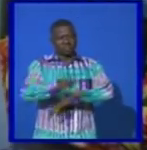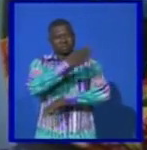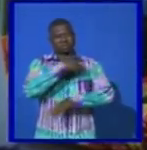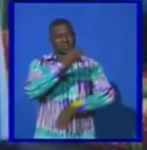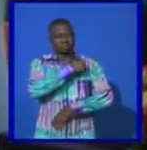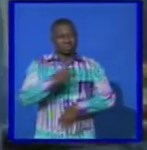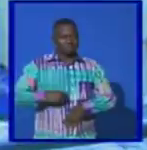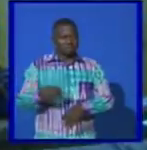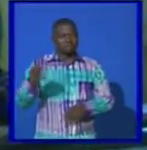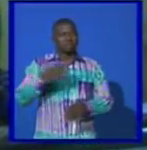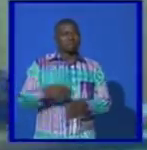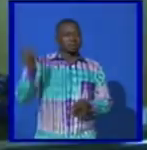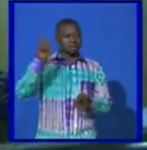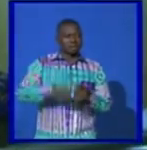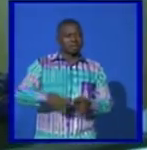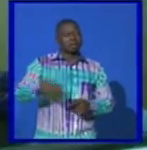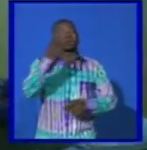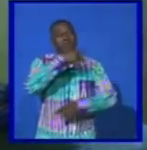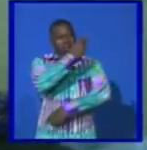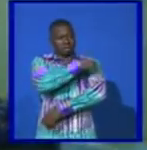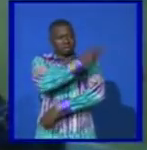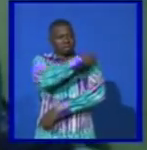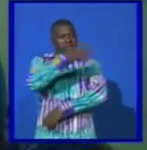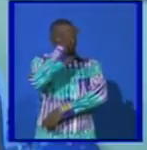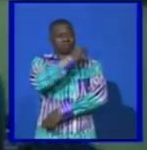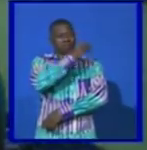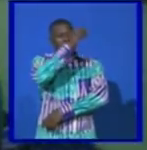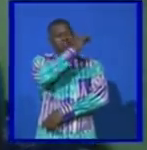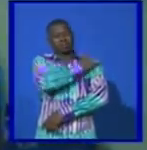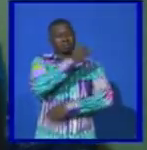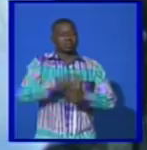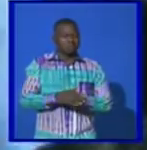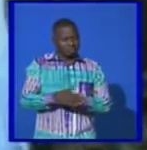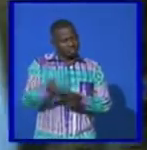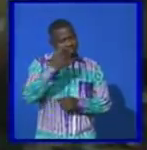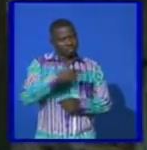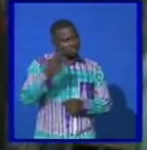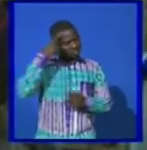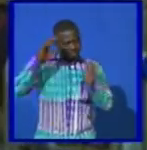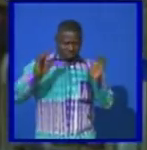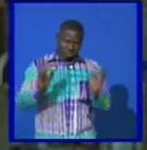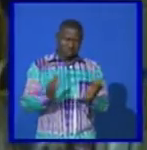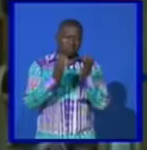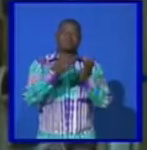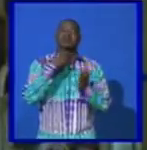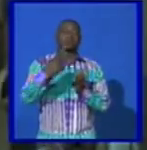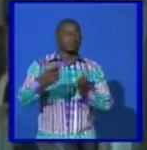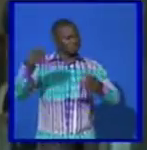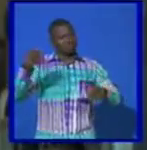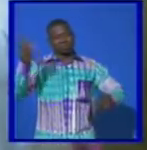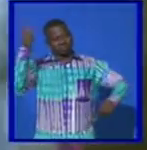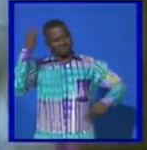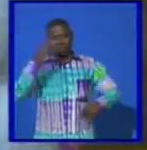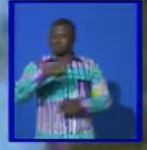malades de l'hôpital Yalagado Ouédraogo. Instant de compassion pour dire à ces malades qu'ils ne sont pas seuls face à